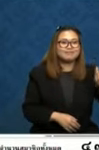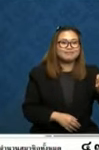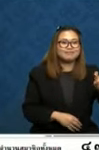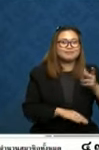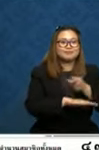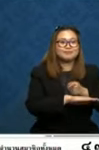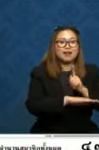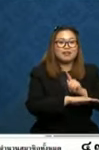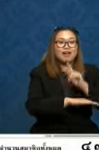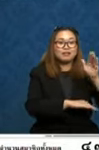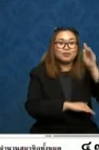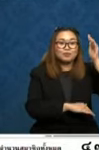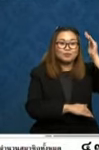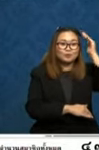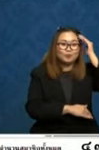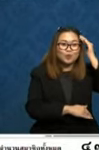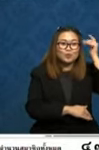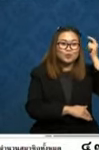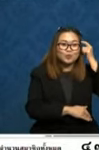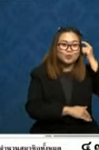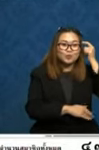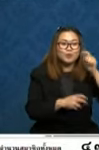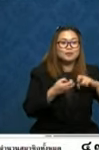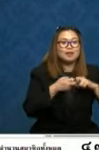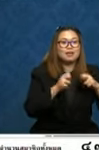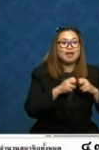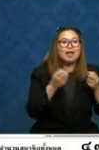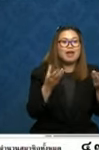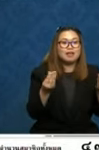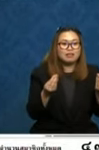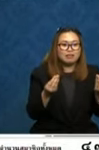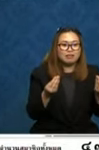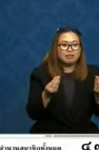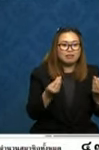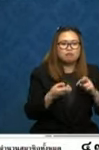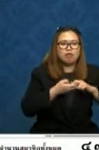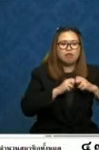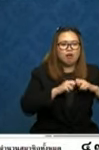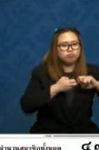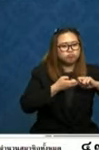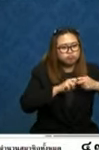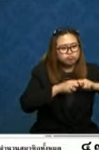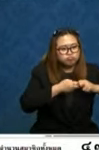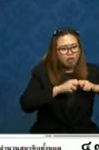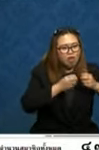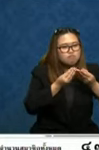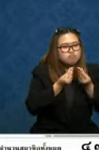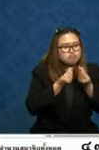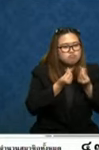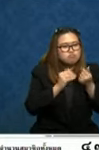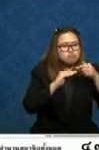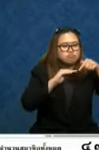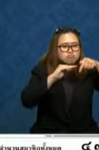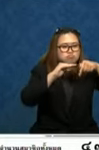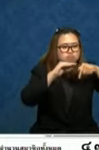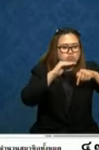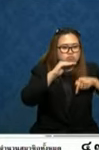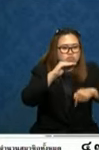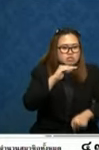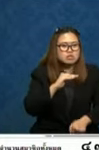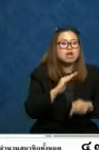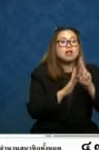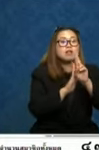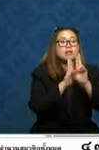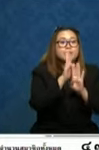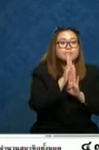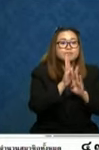ว่าปัญหาที่ดินเนี่ยเป็นปัญหาที่มีความซับซ้อนมากนะครับมันกระจัดกระจายอยู่ในระเบียบในกฎหม